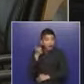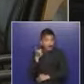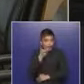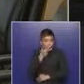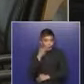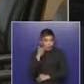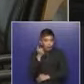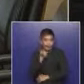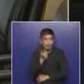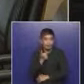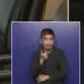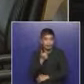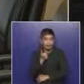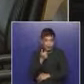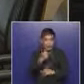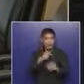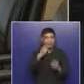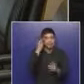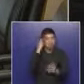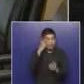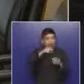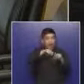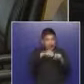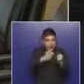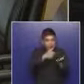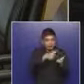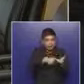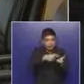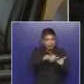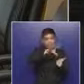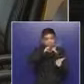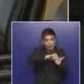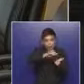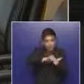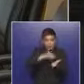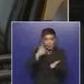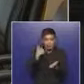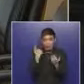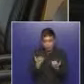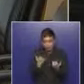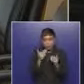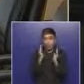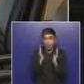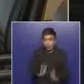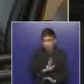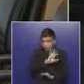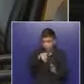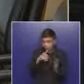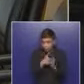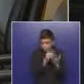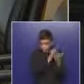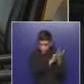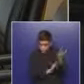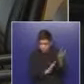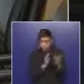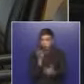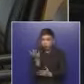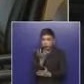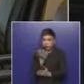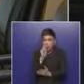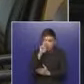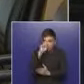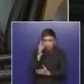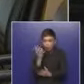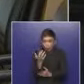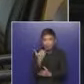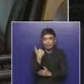องได้หักเป็นภาษีความหวานเพราะว่าเดี๋ยวนี้คนเป็นเบาหวานเป็นโรคอ้วนเยอะเหลือเกินภาษีความเค็มต่างๆเนี่ยวิวัฒ